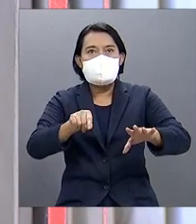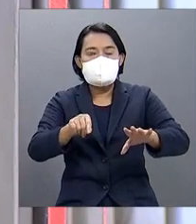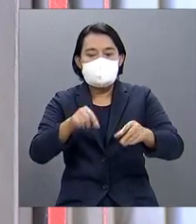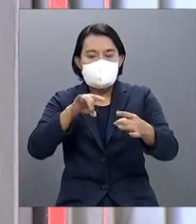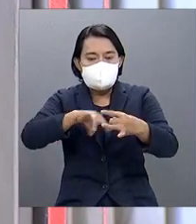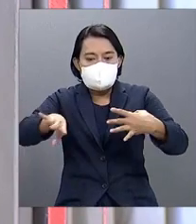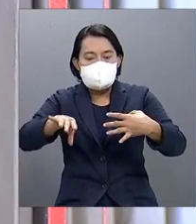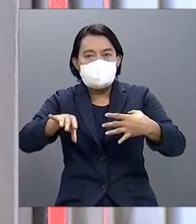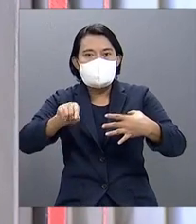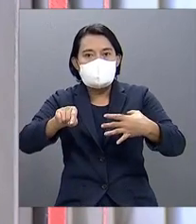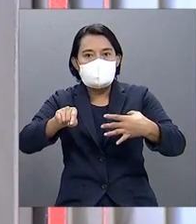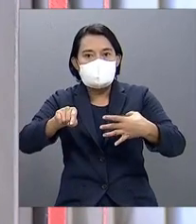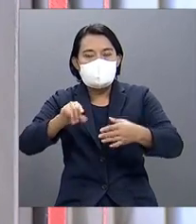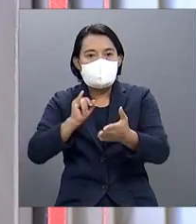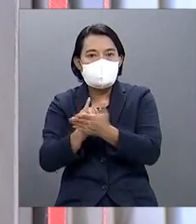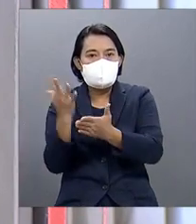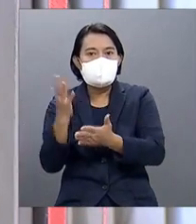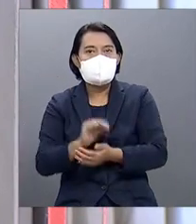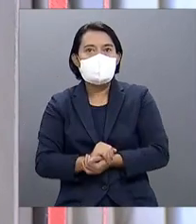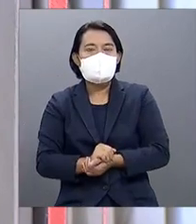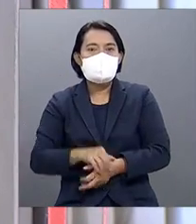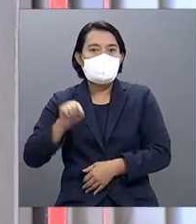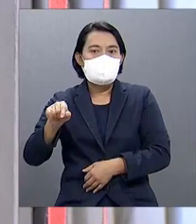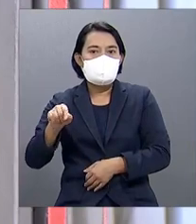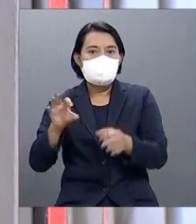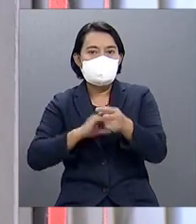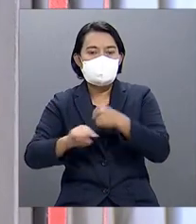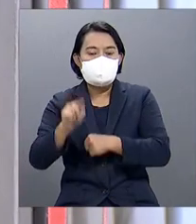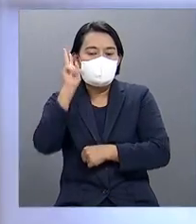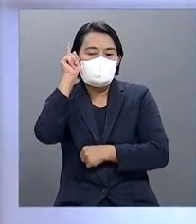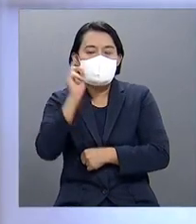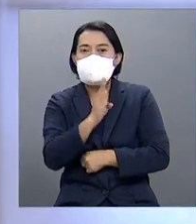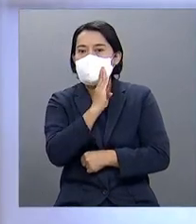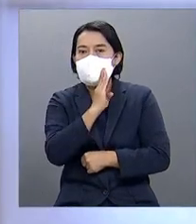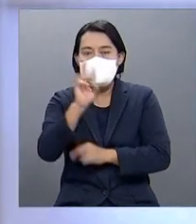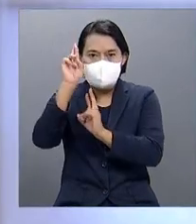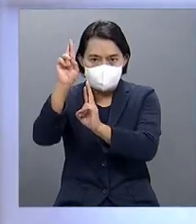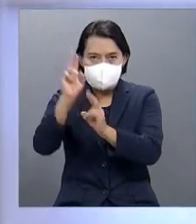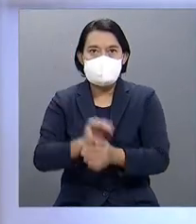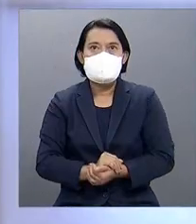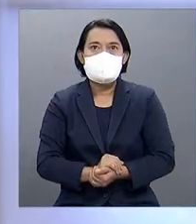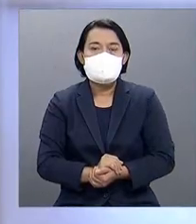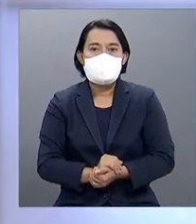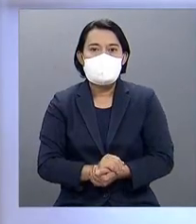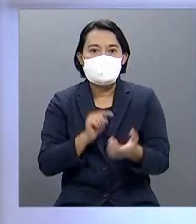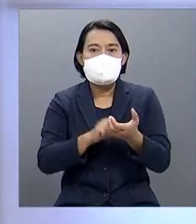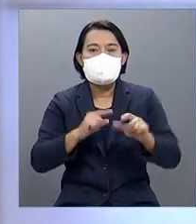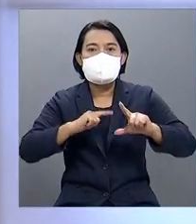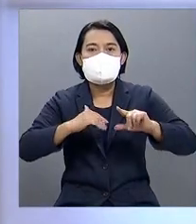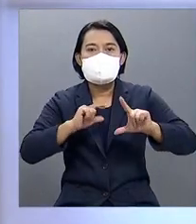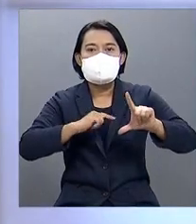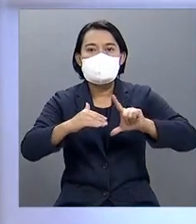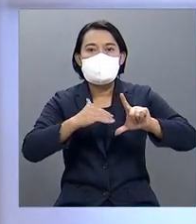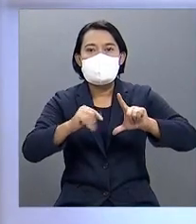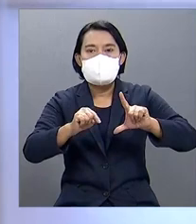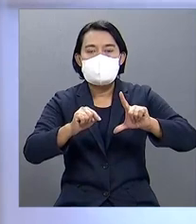เพื่อนๆนะฮะตั้งให้เป็นเจ้าแห่งเฟกนิวได้ระวังนะครับ โดยเฉพาะในแอปพลิเคชัน LINE นะคะที่ผู้สูงวัยหลายๆท่านชอบใช้เนี่